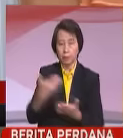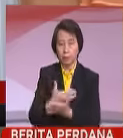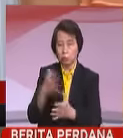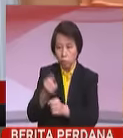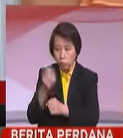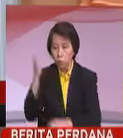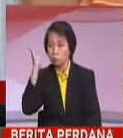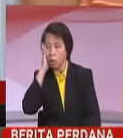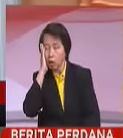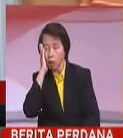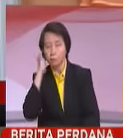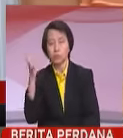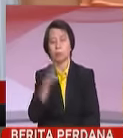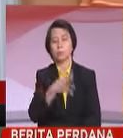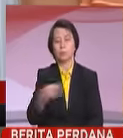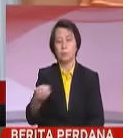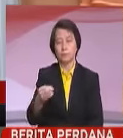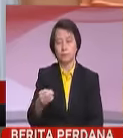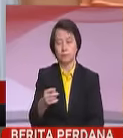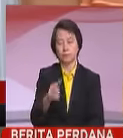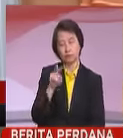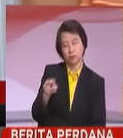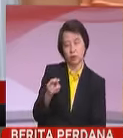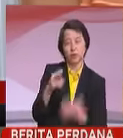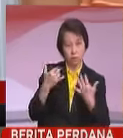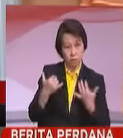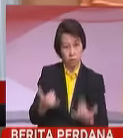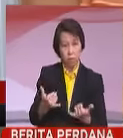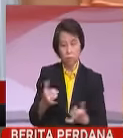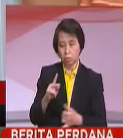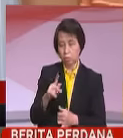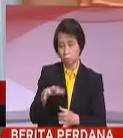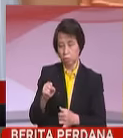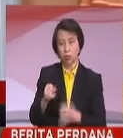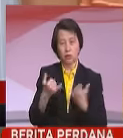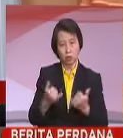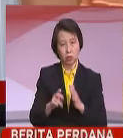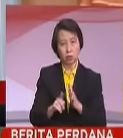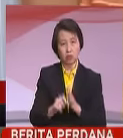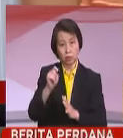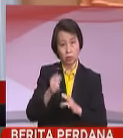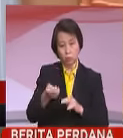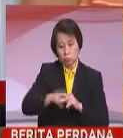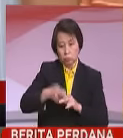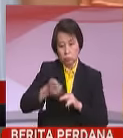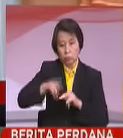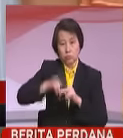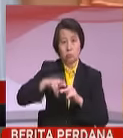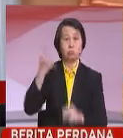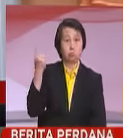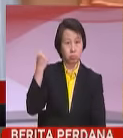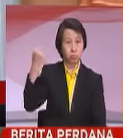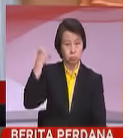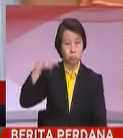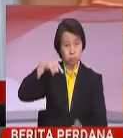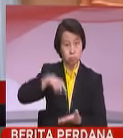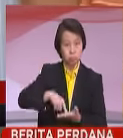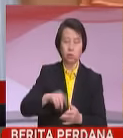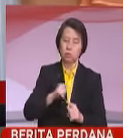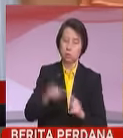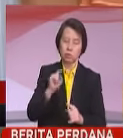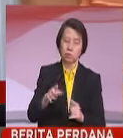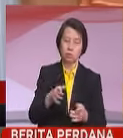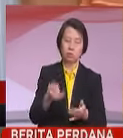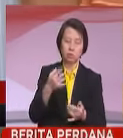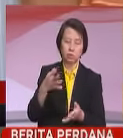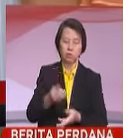dengan segera dan memandangkan kes yang agak meningkat baru-baru ini. So ini adalah saranan